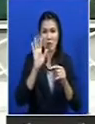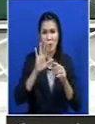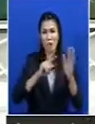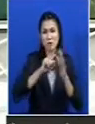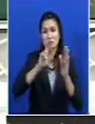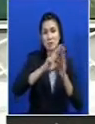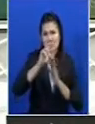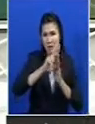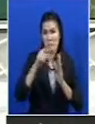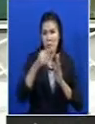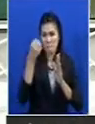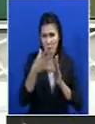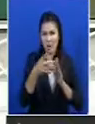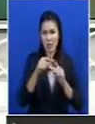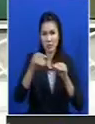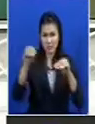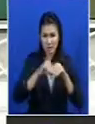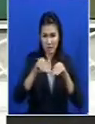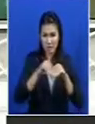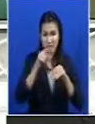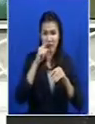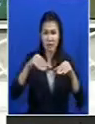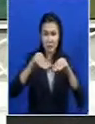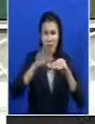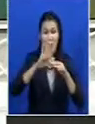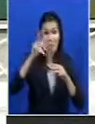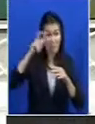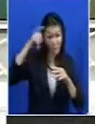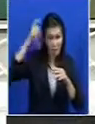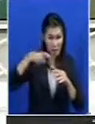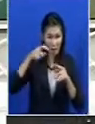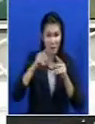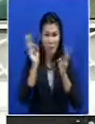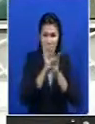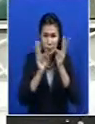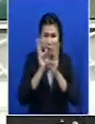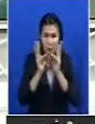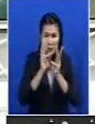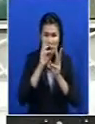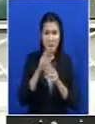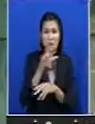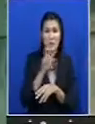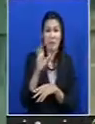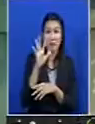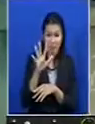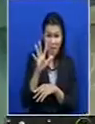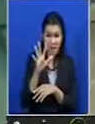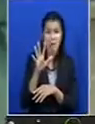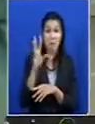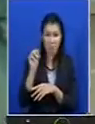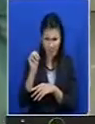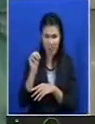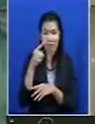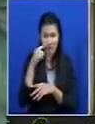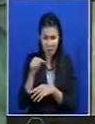จังหวัดเชียงรายมากที่สุดนะครับที่ติดกับทางด้านพรมแดนของพม่านั้นค่าฝุ่นละอองขนาดเล็กอยู่ขึ้นไป305ไมโครกรัม